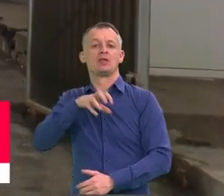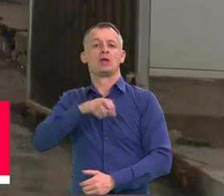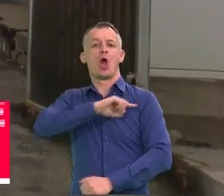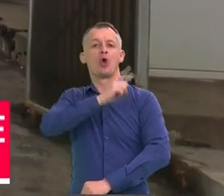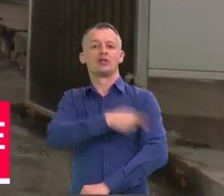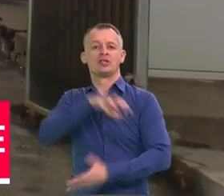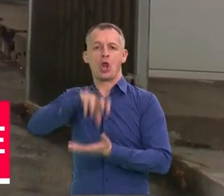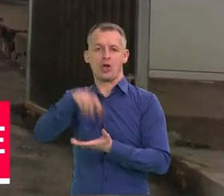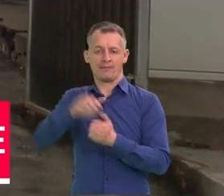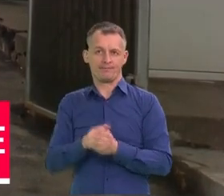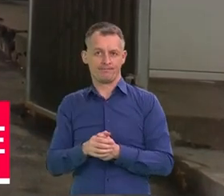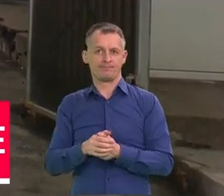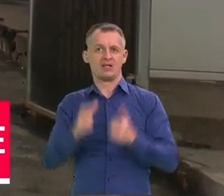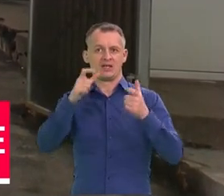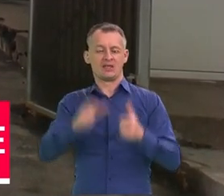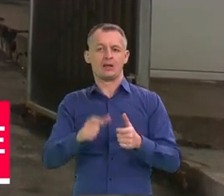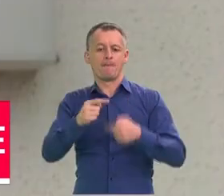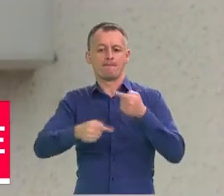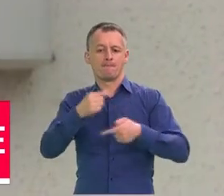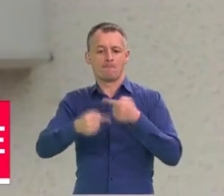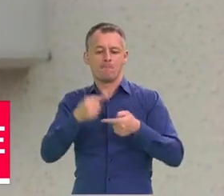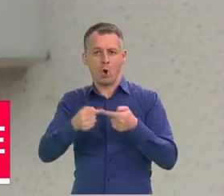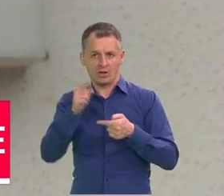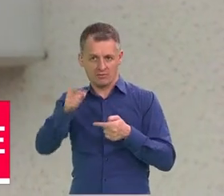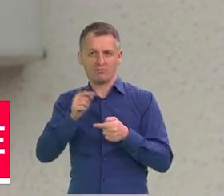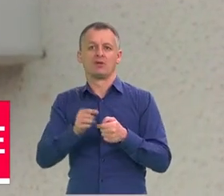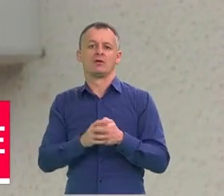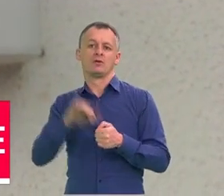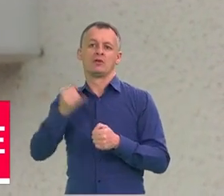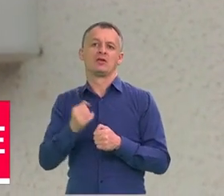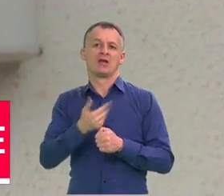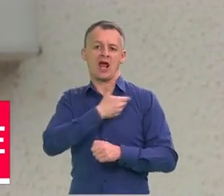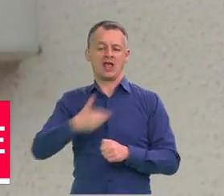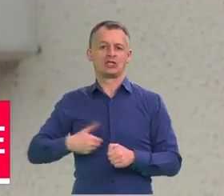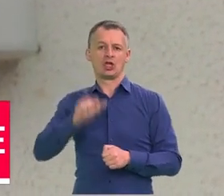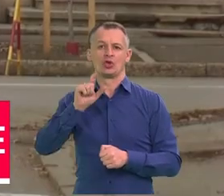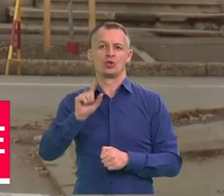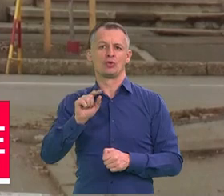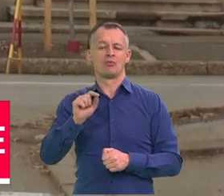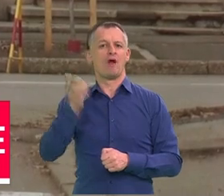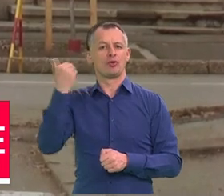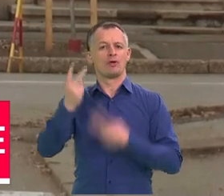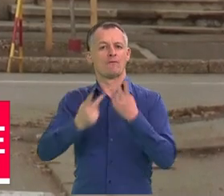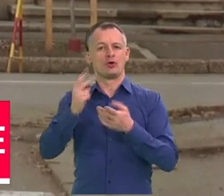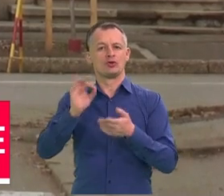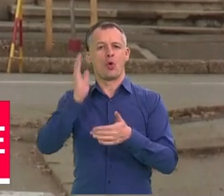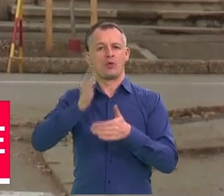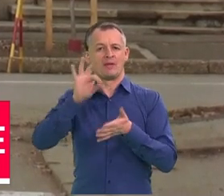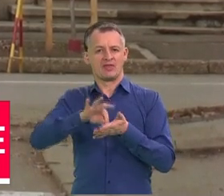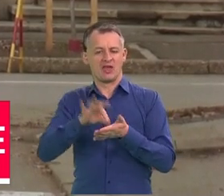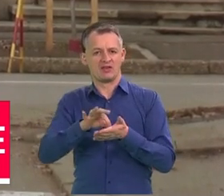Clădirea secției dermatovenerice a Spitalului de Boli Infecțioase Galați are 123 de ani. A fost folosită ultima oară ca secție